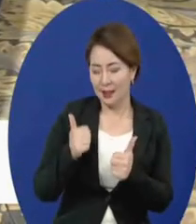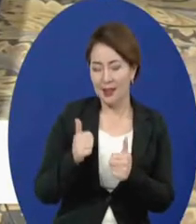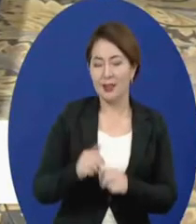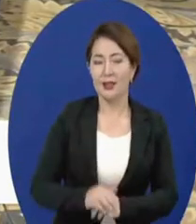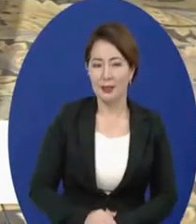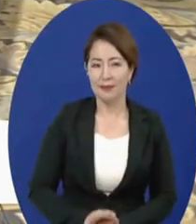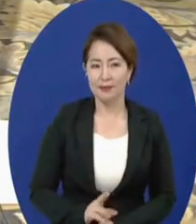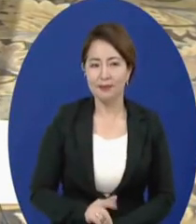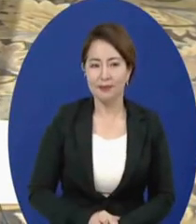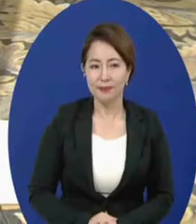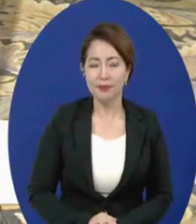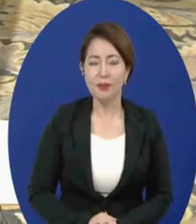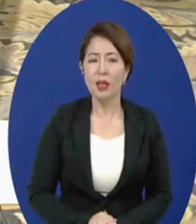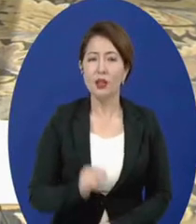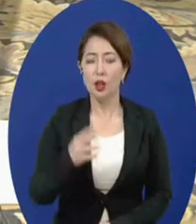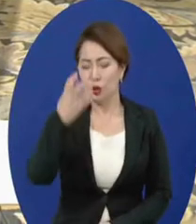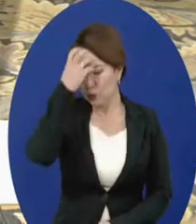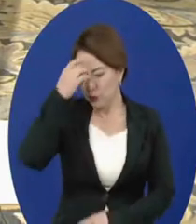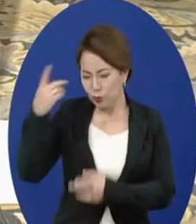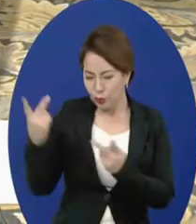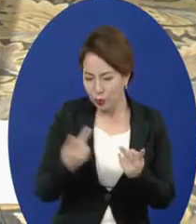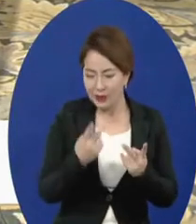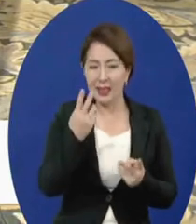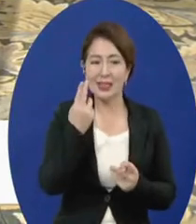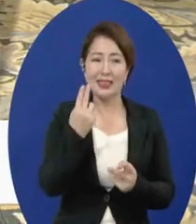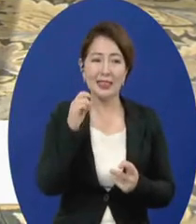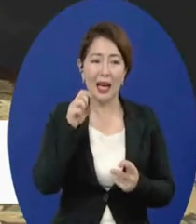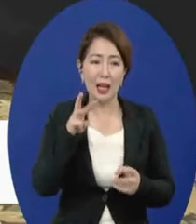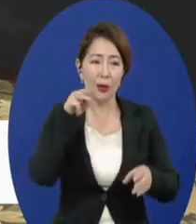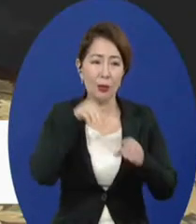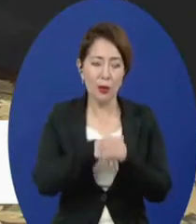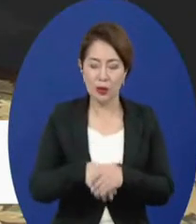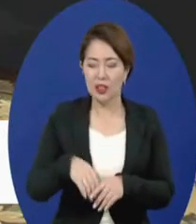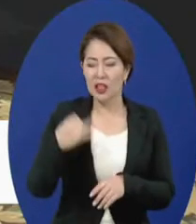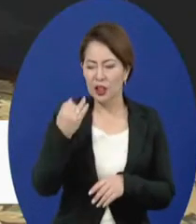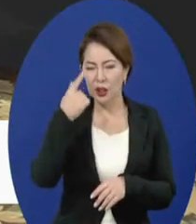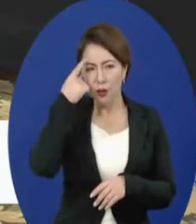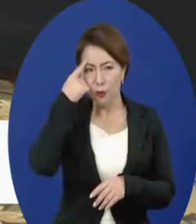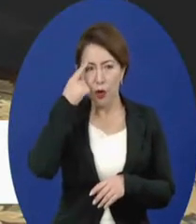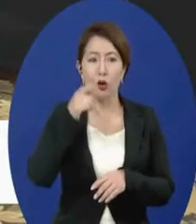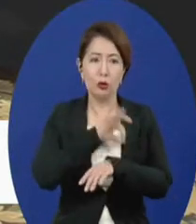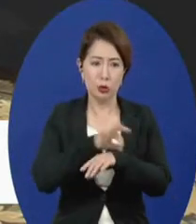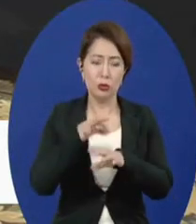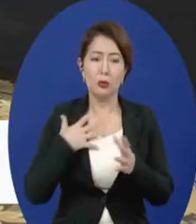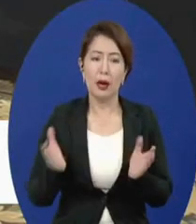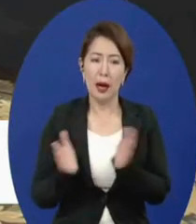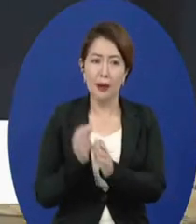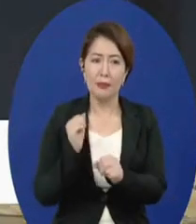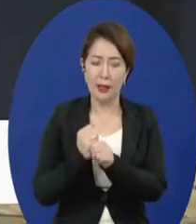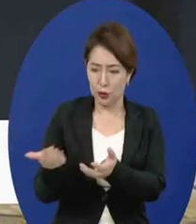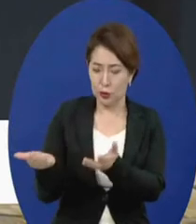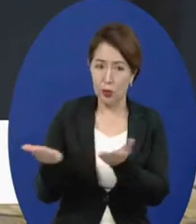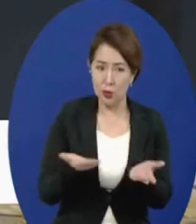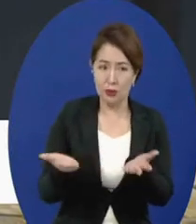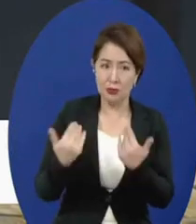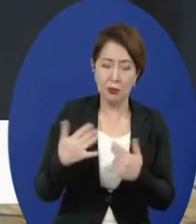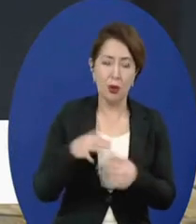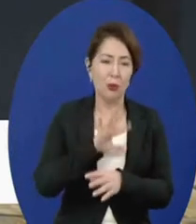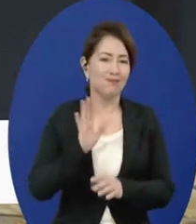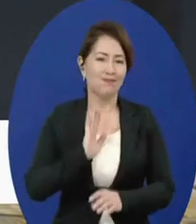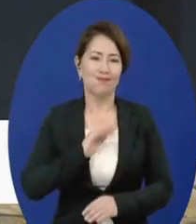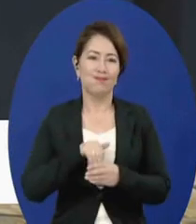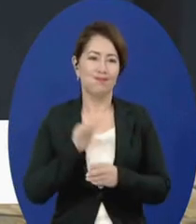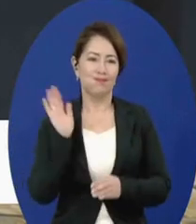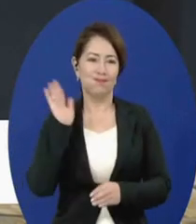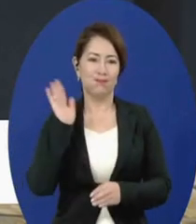сайжирна. Төрийн үйлчилгээг захимжуулах ийм Монголиа төсөлдөр хамтран ажиллая гэж энэ дага хүмүүсийн ихэнхийг уурсан. Гэвч бүгд татгалцсан